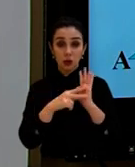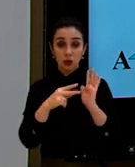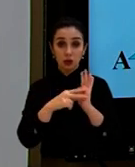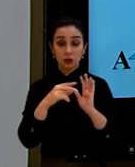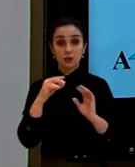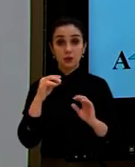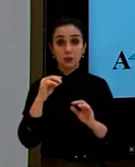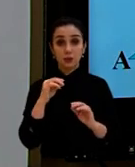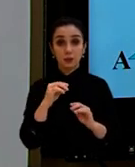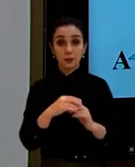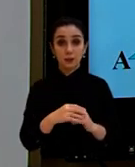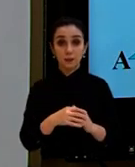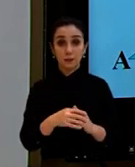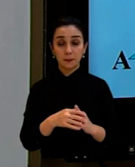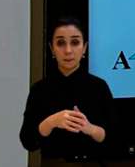4,8